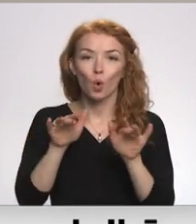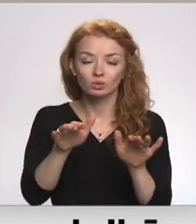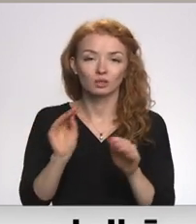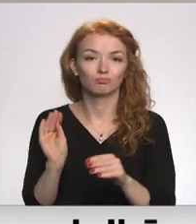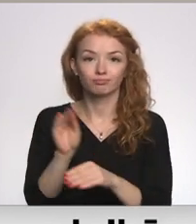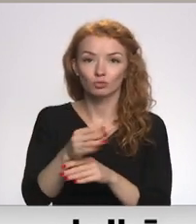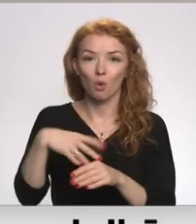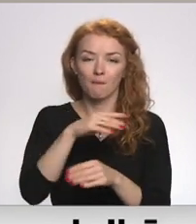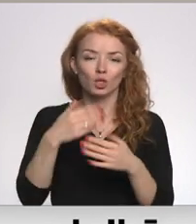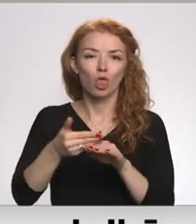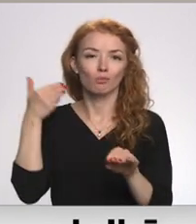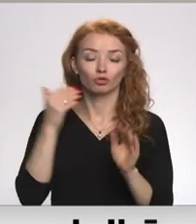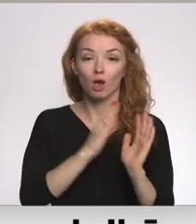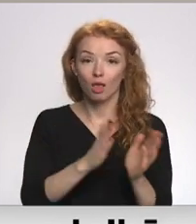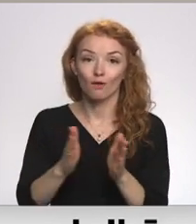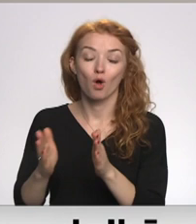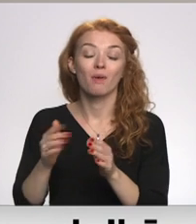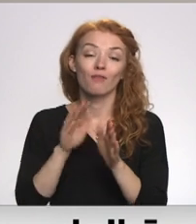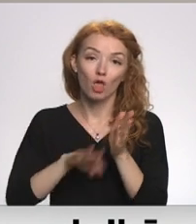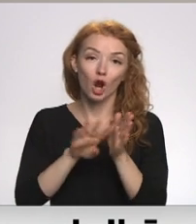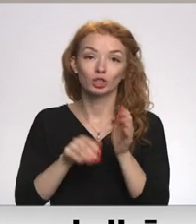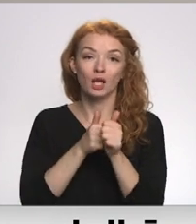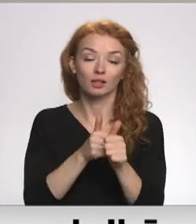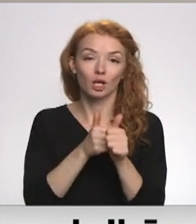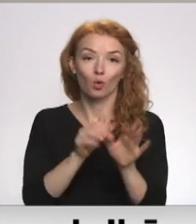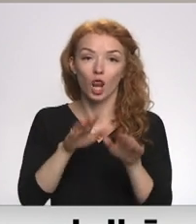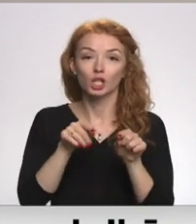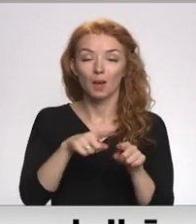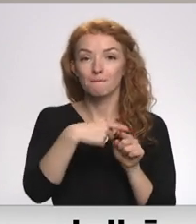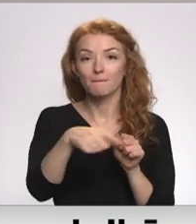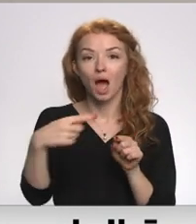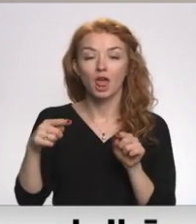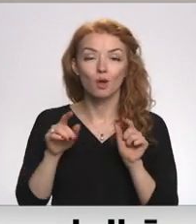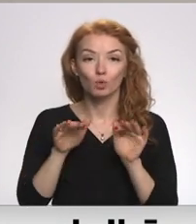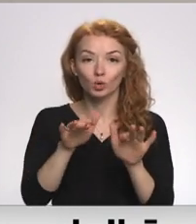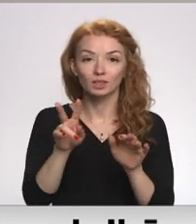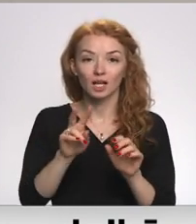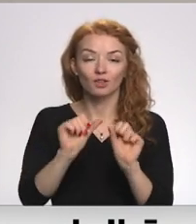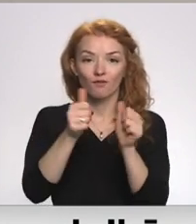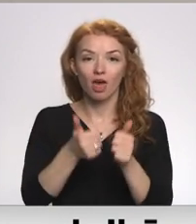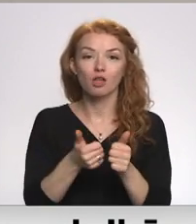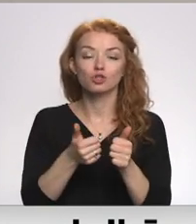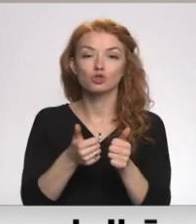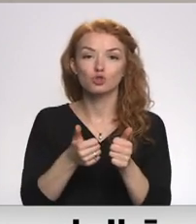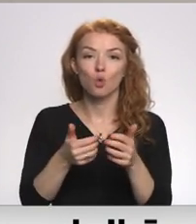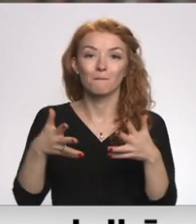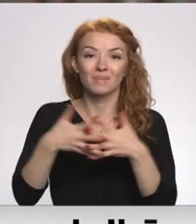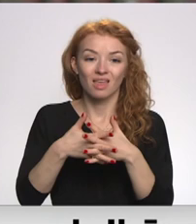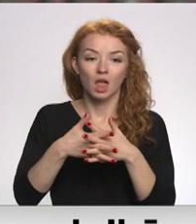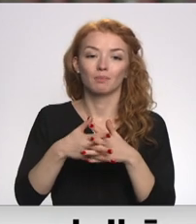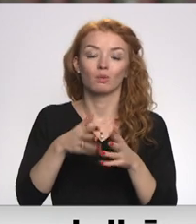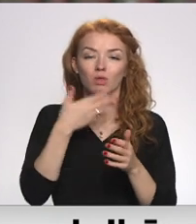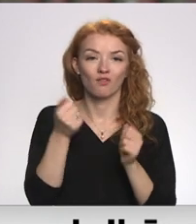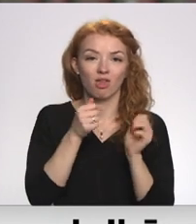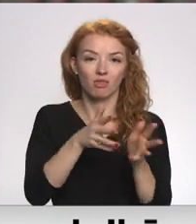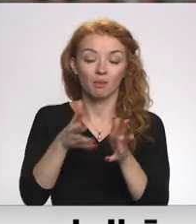apzinājuši, un ir jāsako, lai arī šie pārējie procesi, kas veido to miedarbību, nebūtu ietekmējami. Mēs